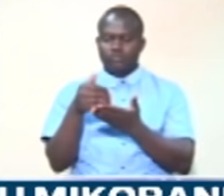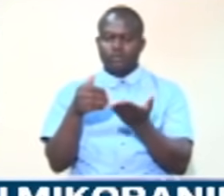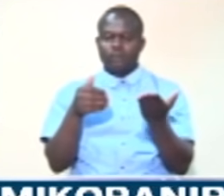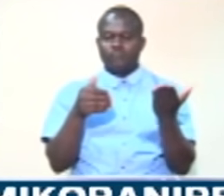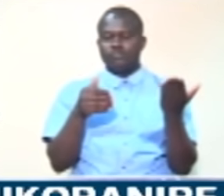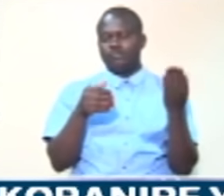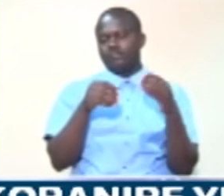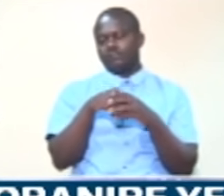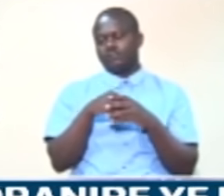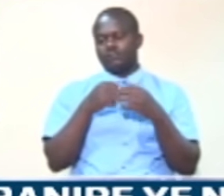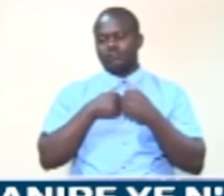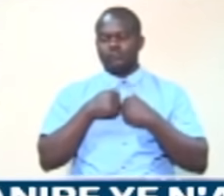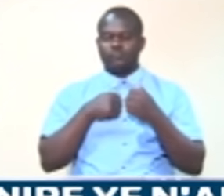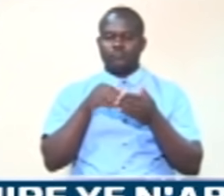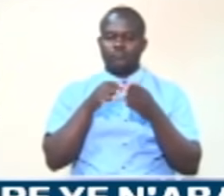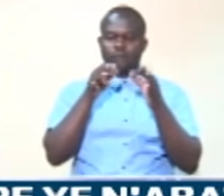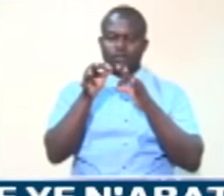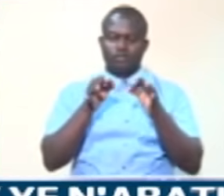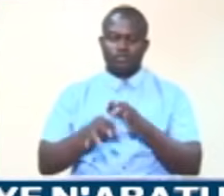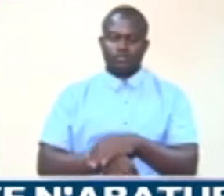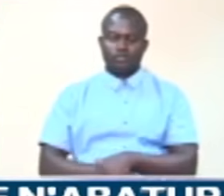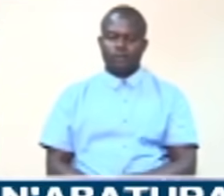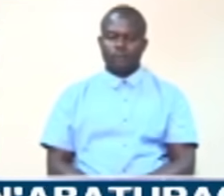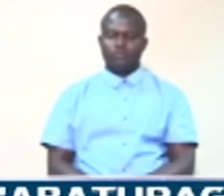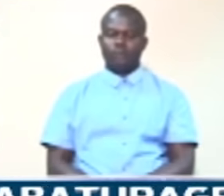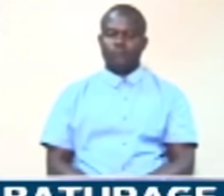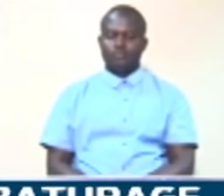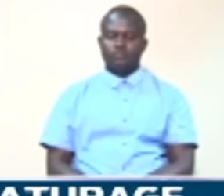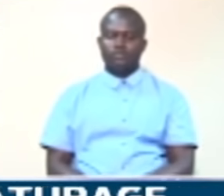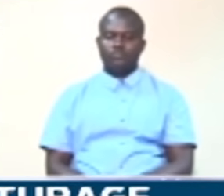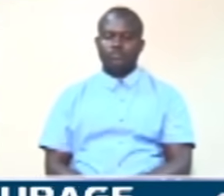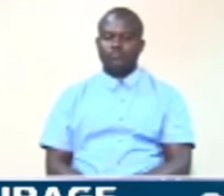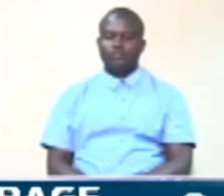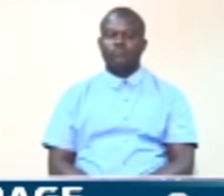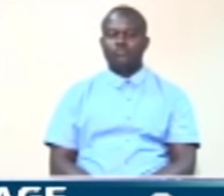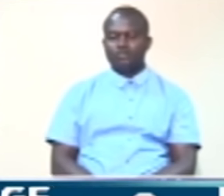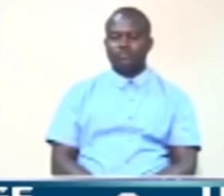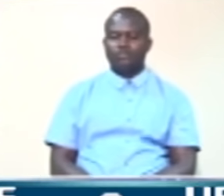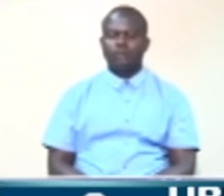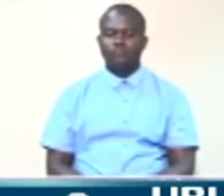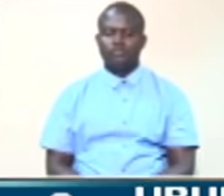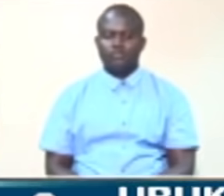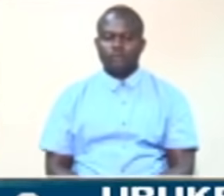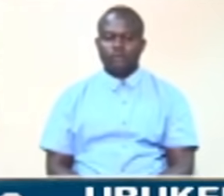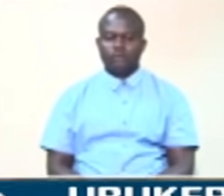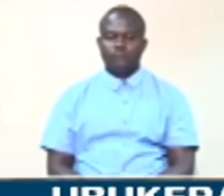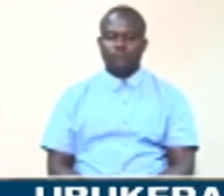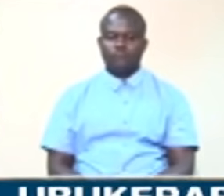i Kigali mu Rwanda. Jean Damascene Imanishimwe na Bienvenue Mbarushimana mu nkuru irambuye.